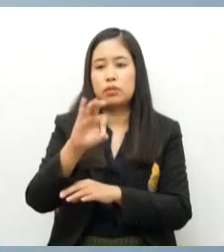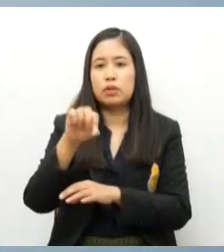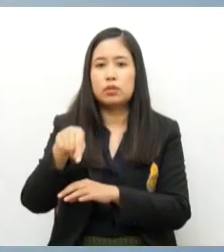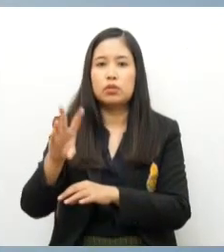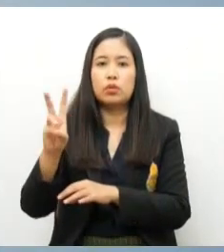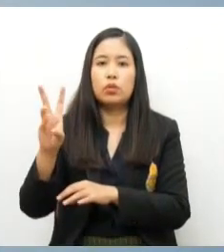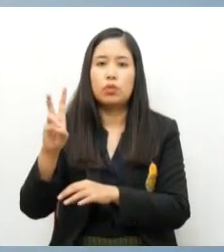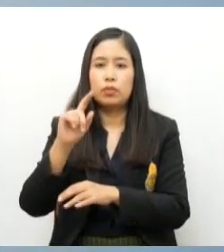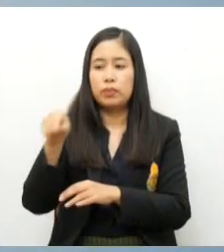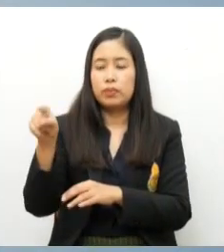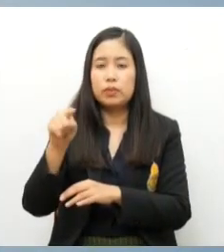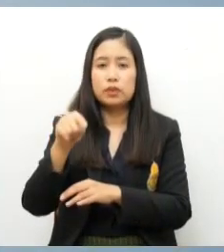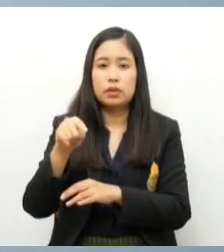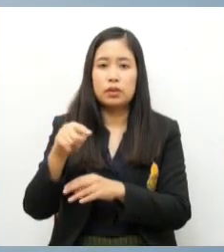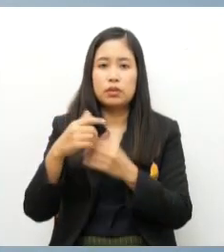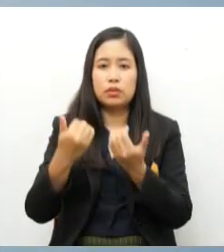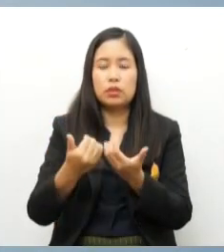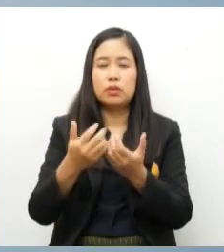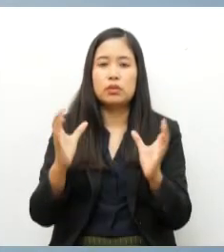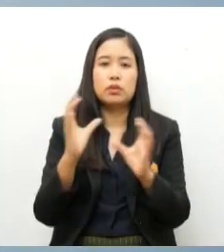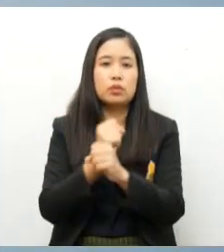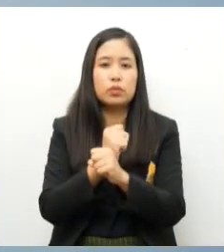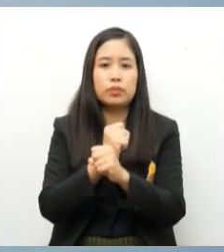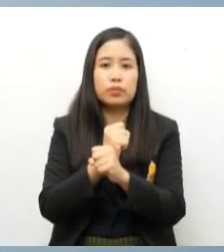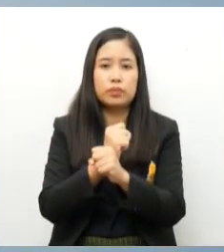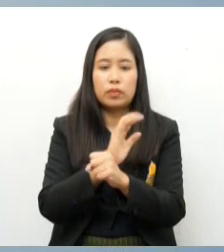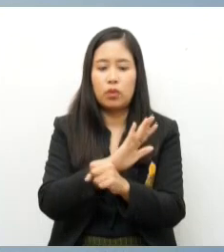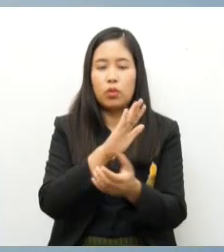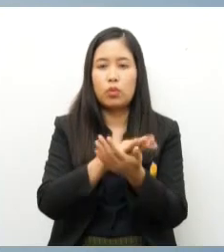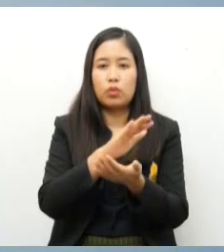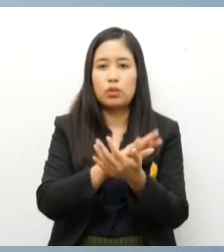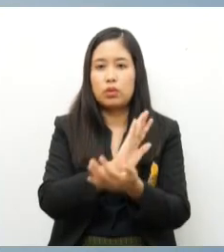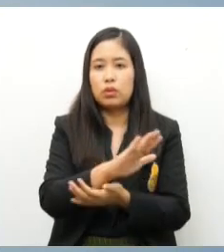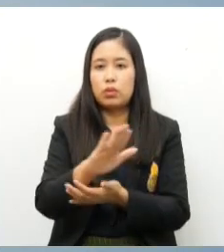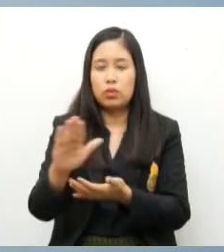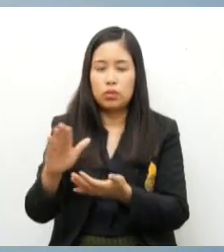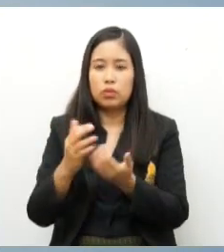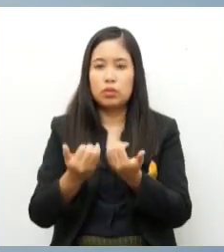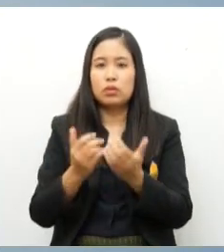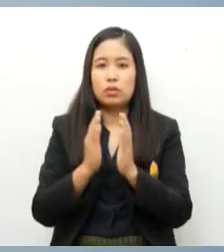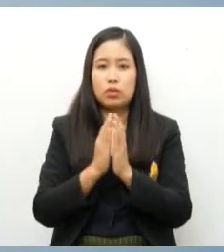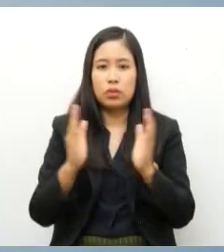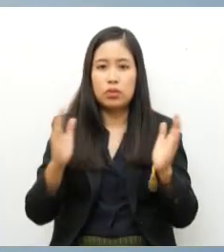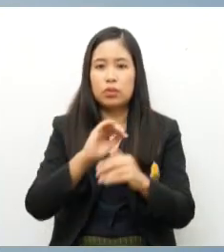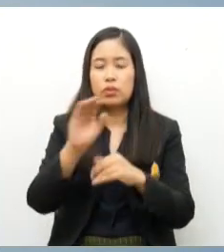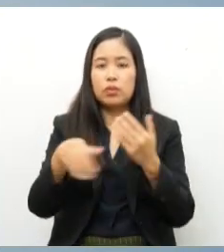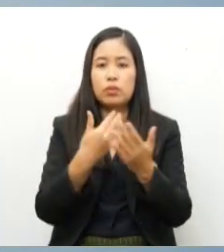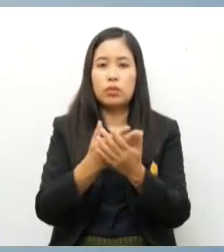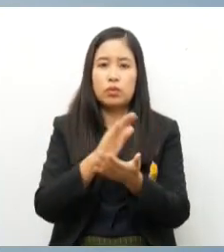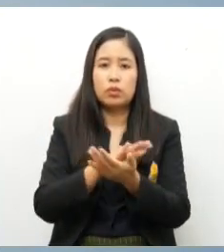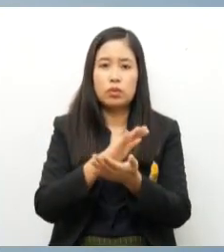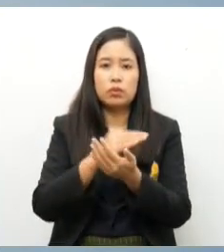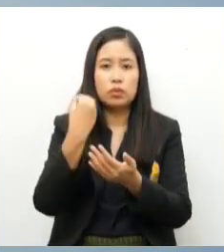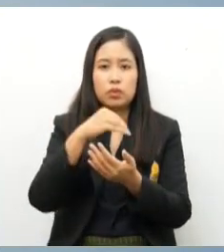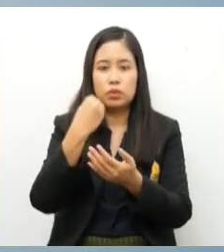จากภาพรวมของการดำเนินงานของแต่ละโรงเรียนก็ต้องขอขอบคุณโรงเรียนทุกโรงทุกภาคส่วน